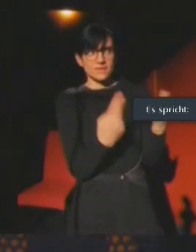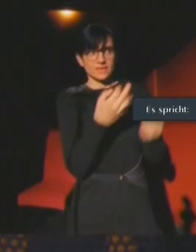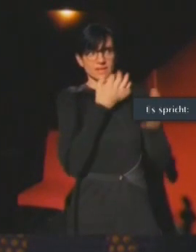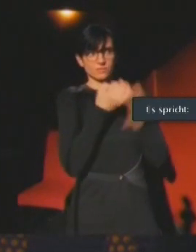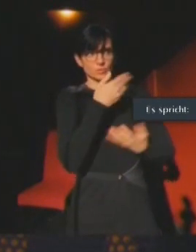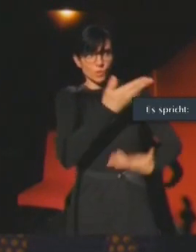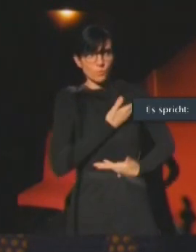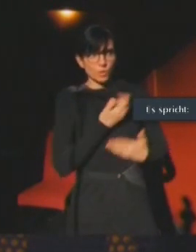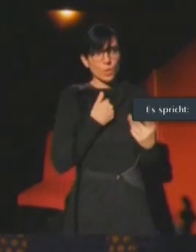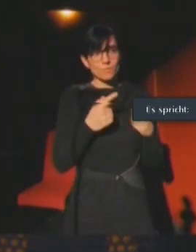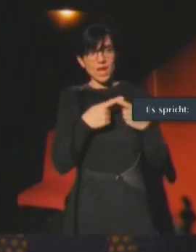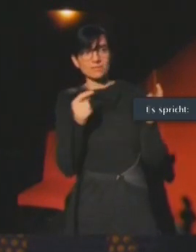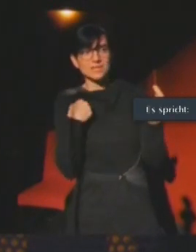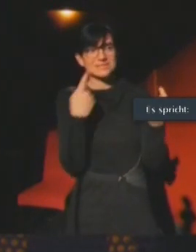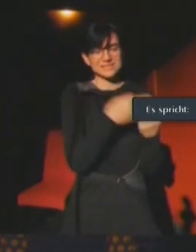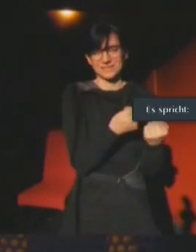über dein künftiges Zielland.